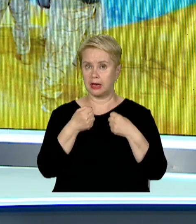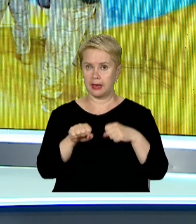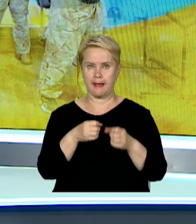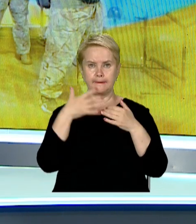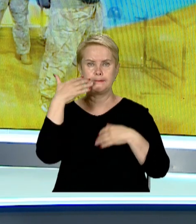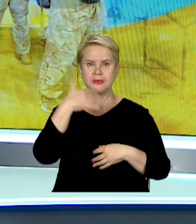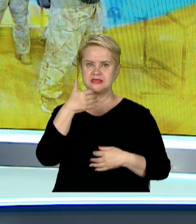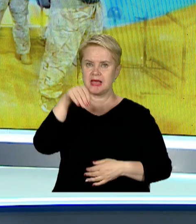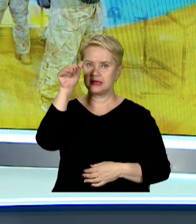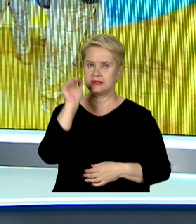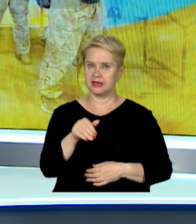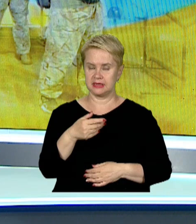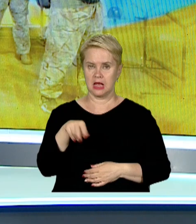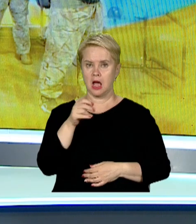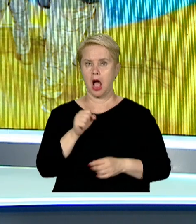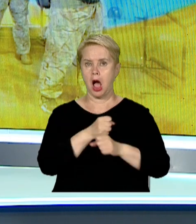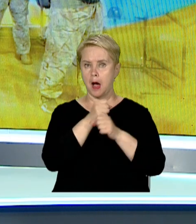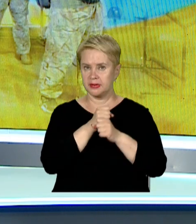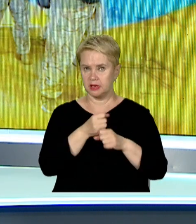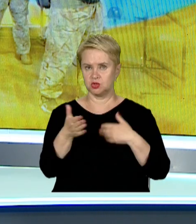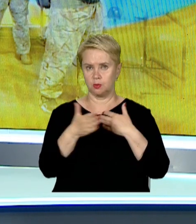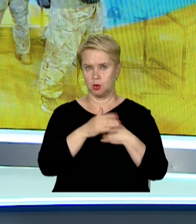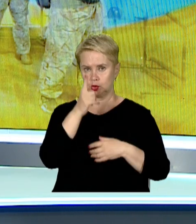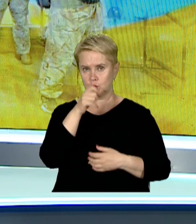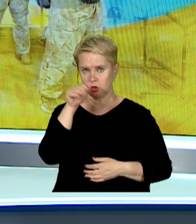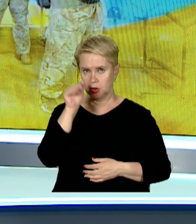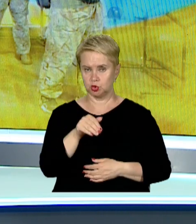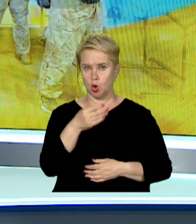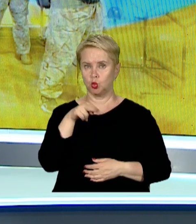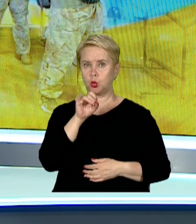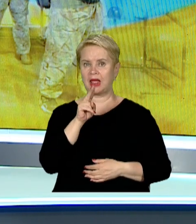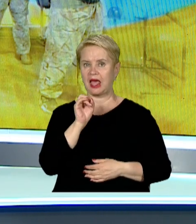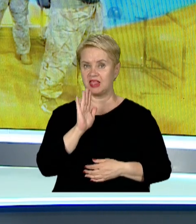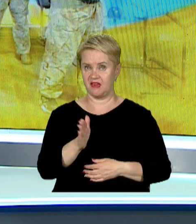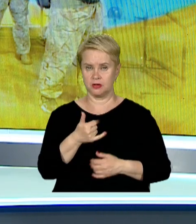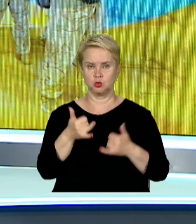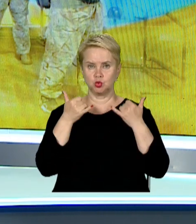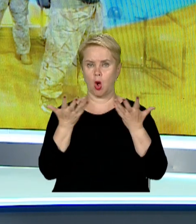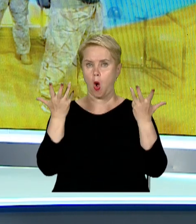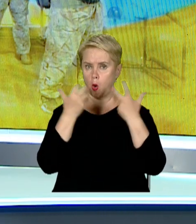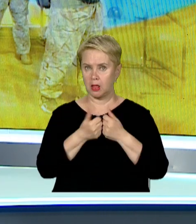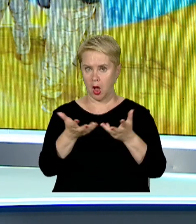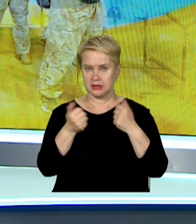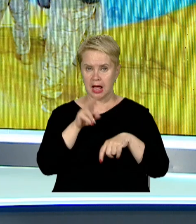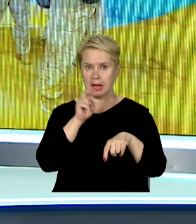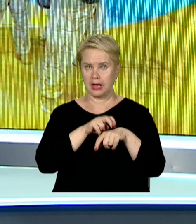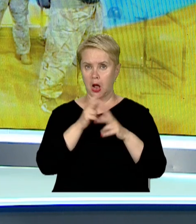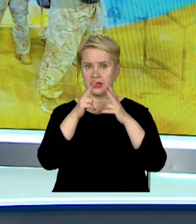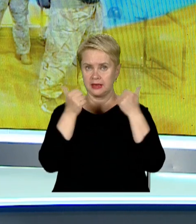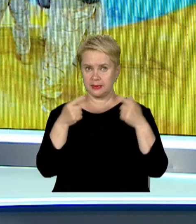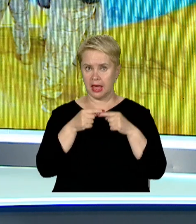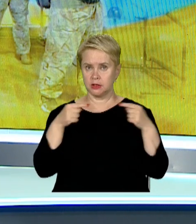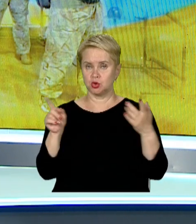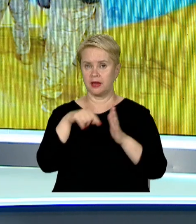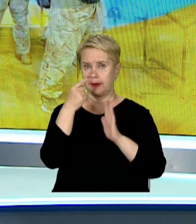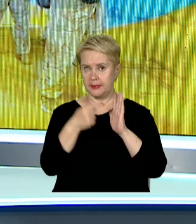понад 50 тисяч тактичних аптечок та близько сотні тисяч турнікетів. Сучасне обладнання отримали лікарні у Дніпрі та